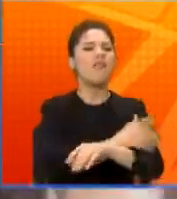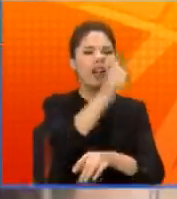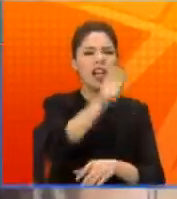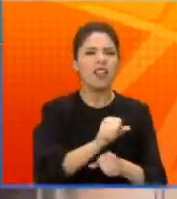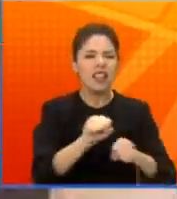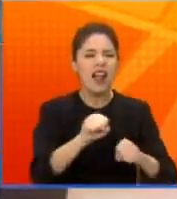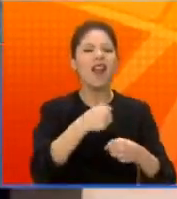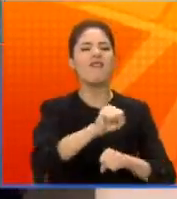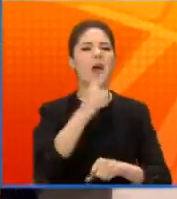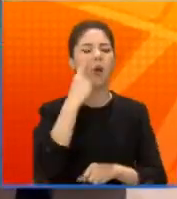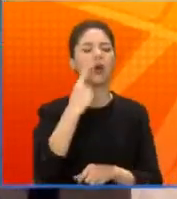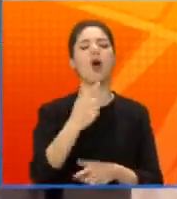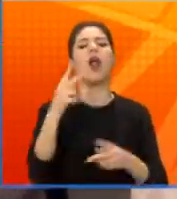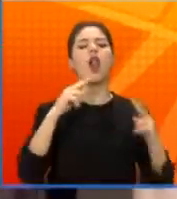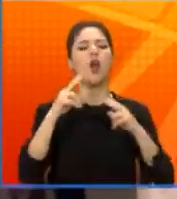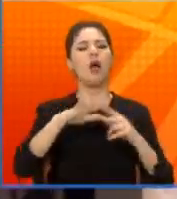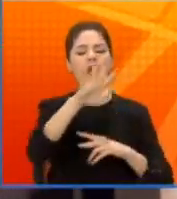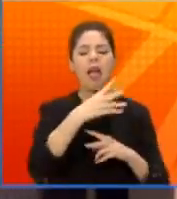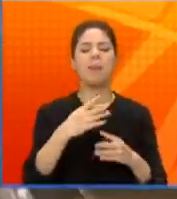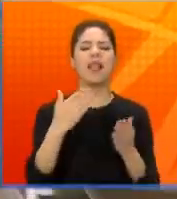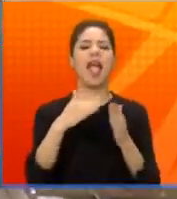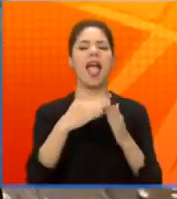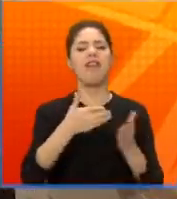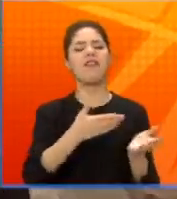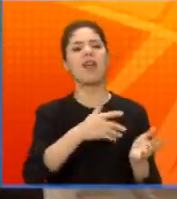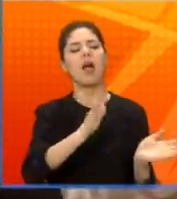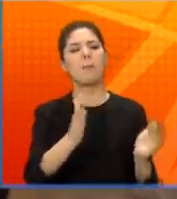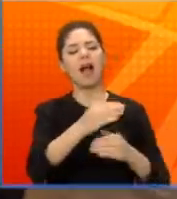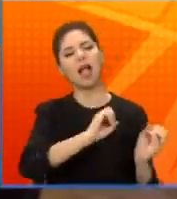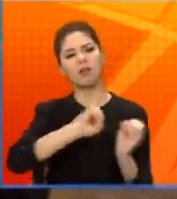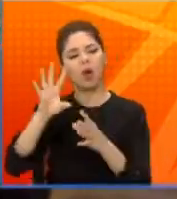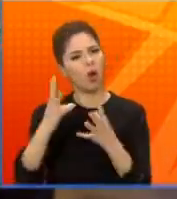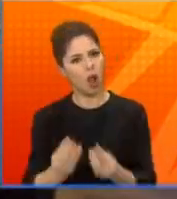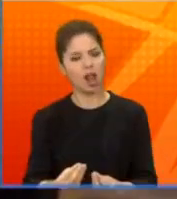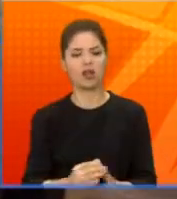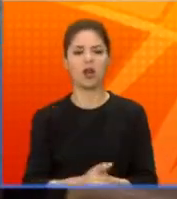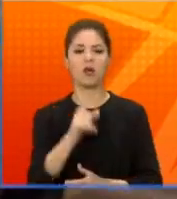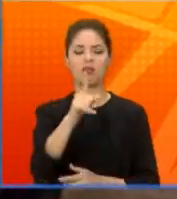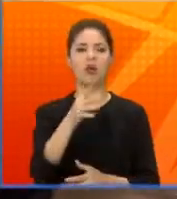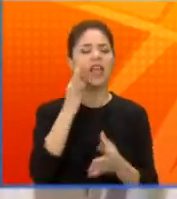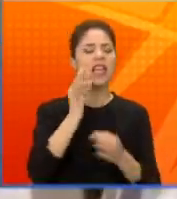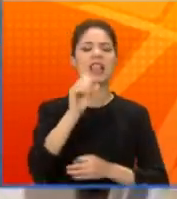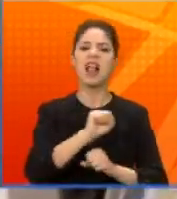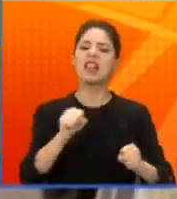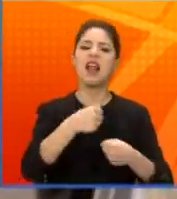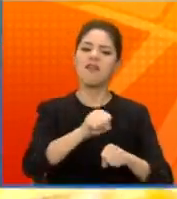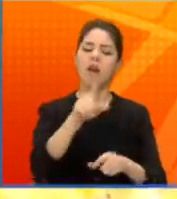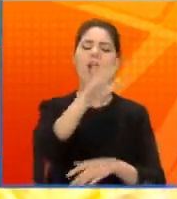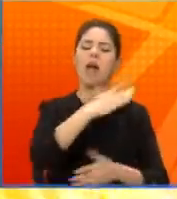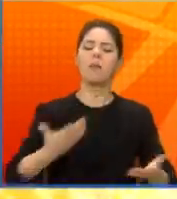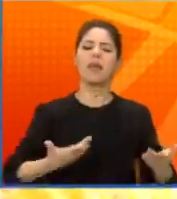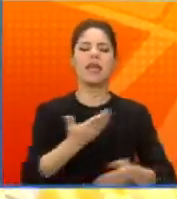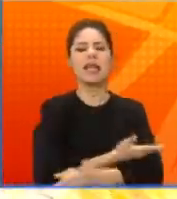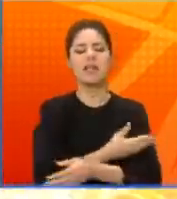diye restoranlar, lokantalar evlere servis yapacak. Çok iyi bir karar, isabetli bir karar. İnsanlar da mağdur olmayacak. Herkese hizmet